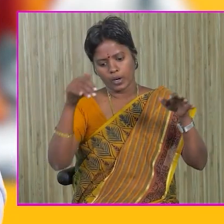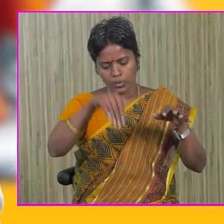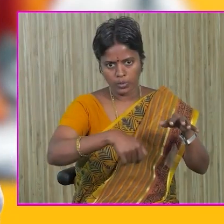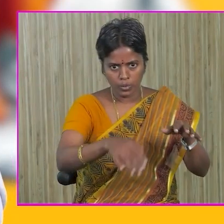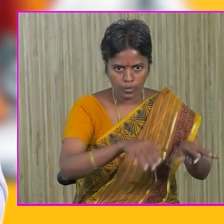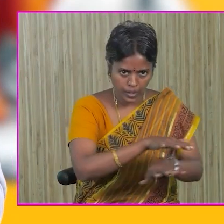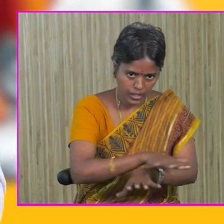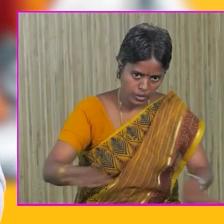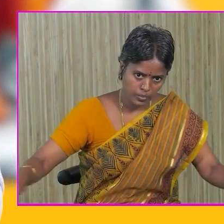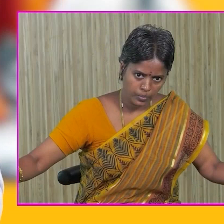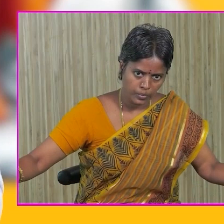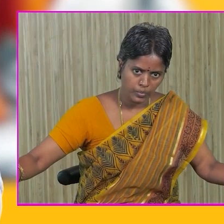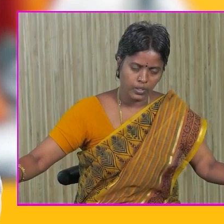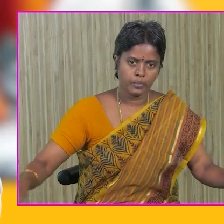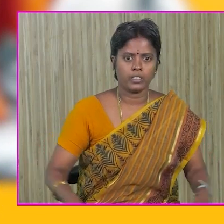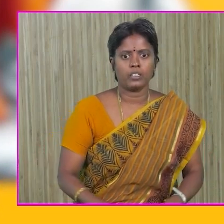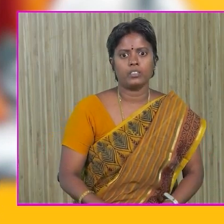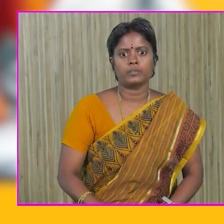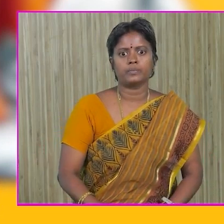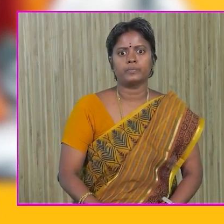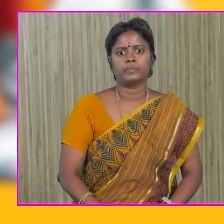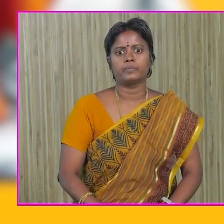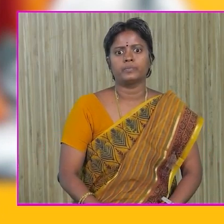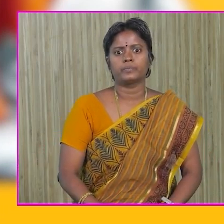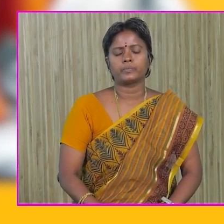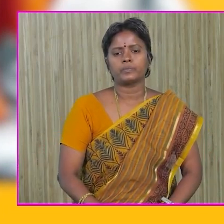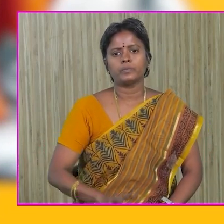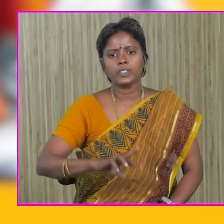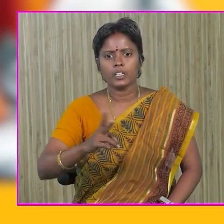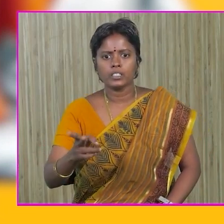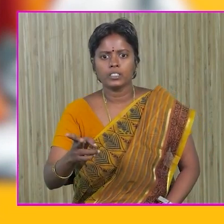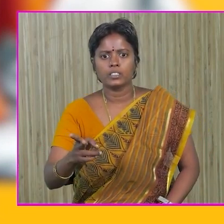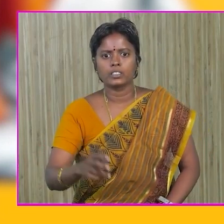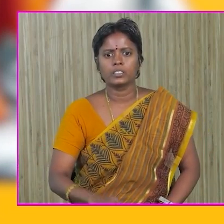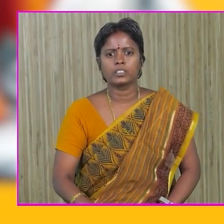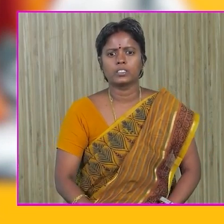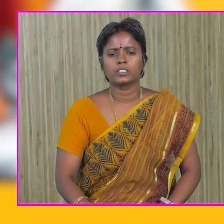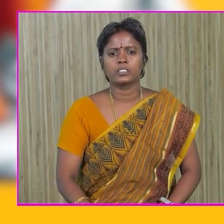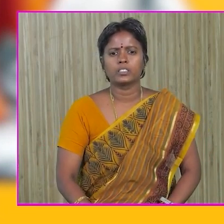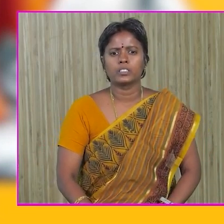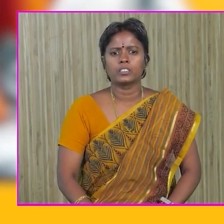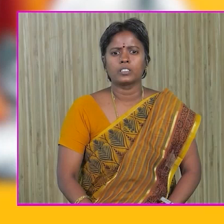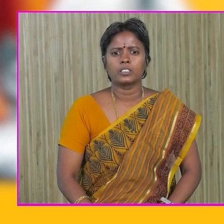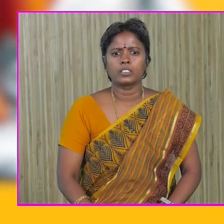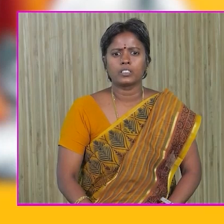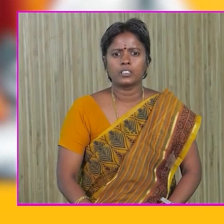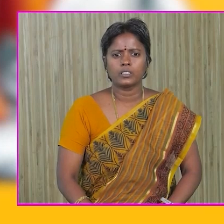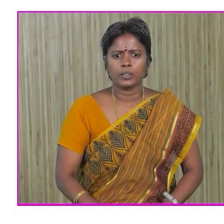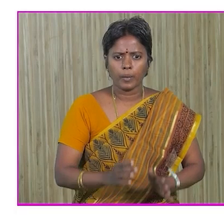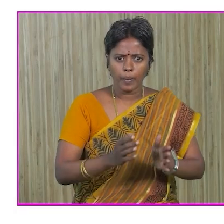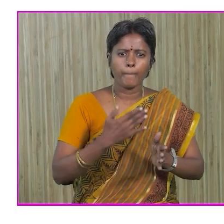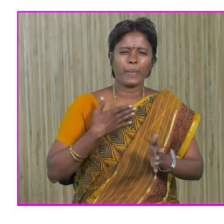மண்ணாய் அழிந்து போயிருப்பார்கள். அடுத்த திருக்குறள் அதே அதிகாரத்தில், பண்புடைமை அதிகாரத்தில்